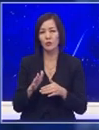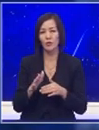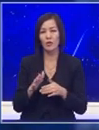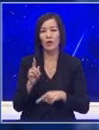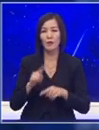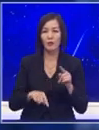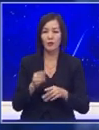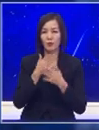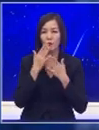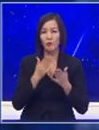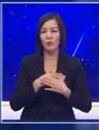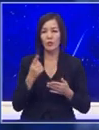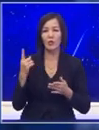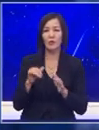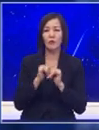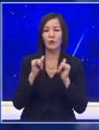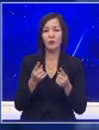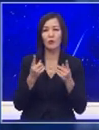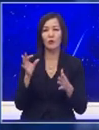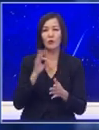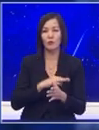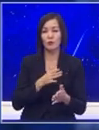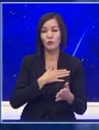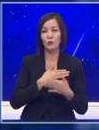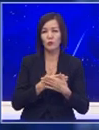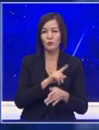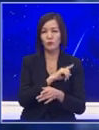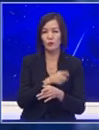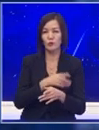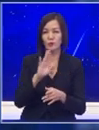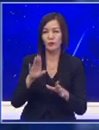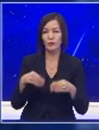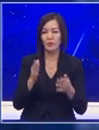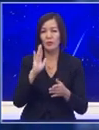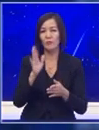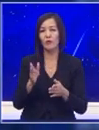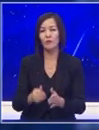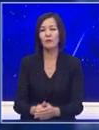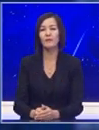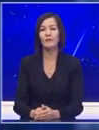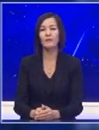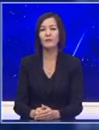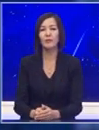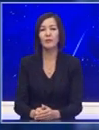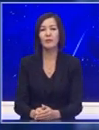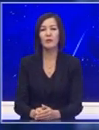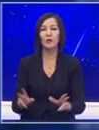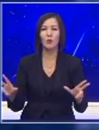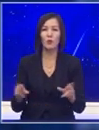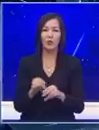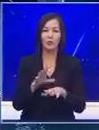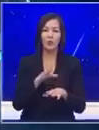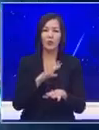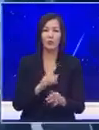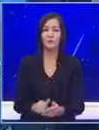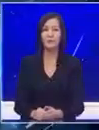Жетісу өңірінің әлеуметтік экономикалық дамуына бар күш жігерімді, тәжірибемді, білімімді салам деп сіздердің алдарыңызда сөз беремін.